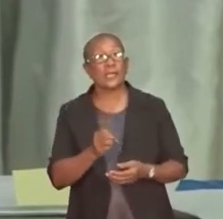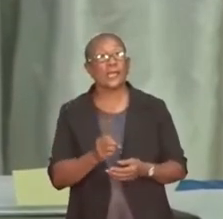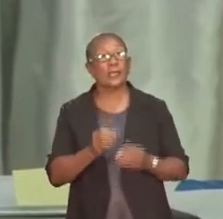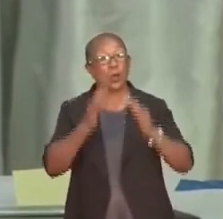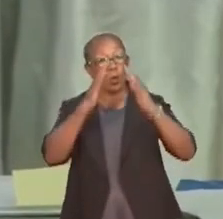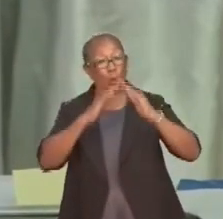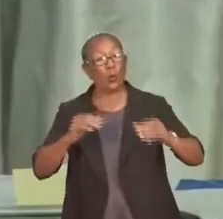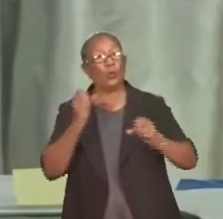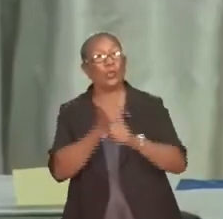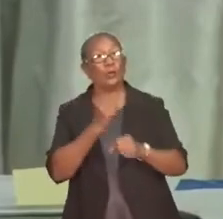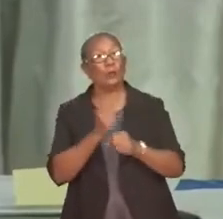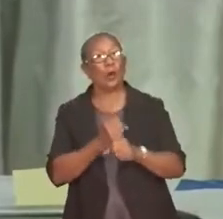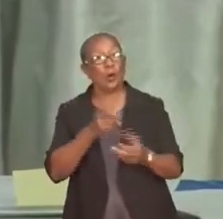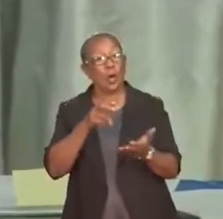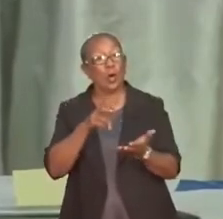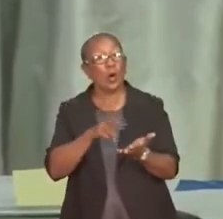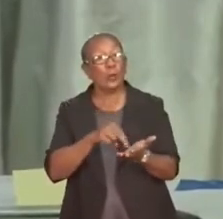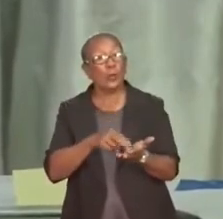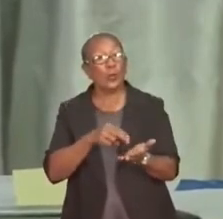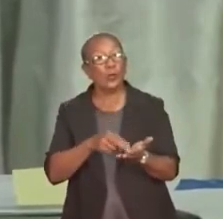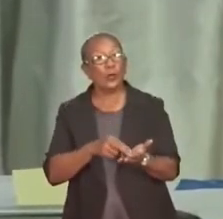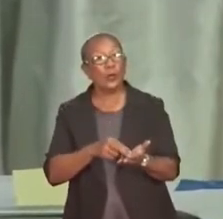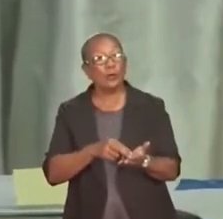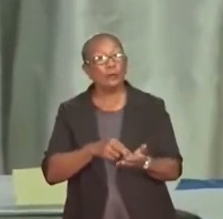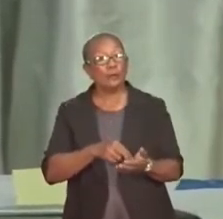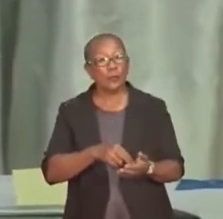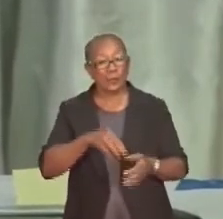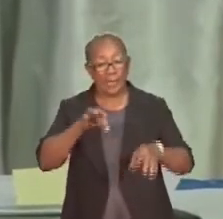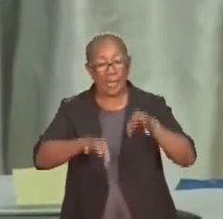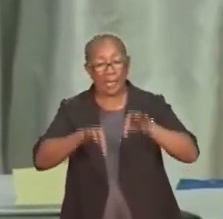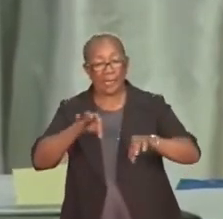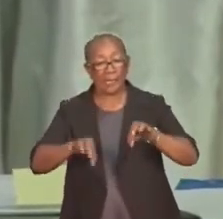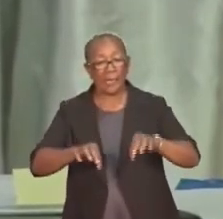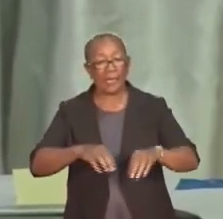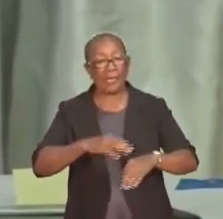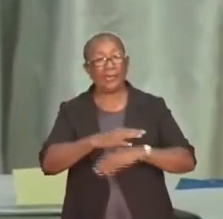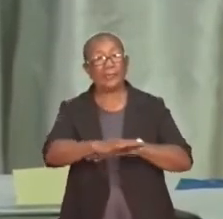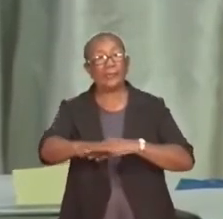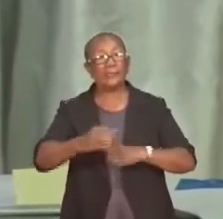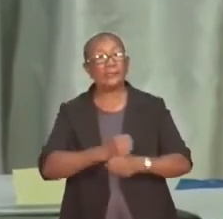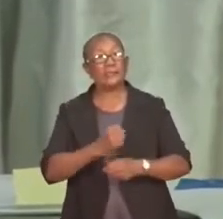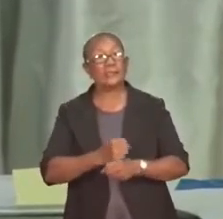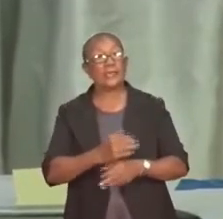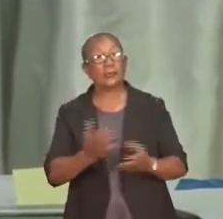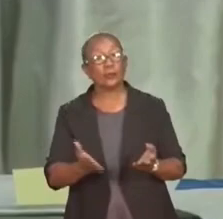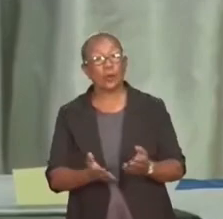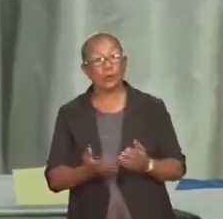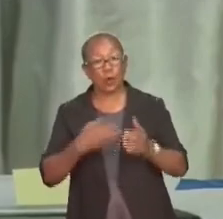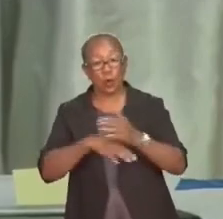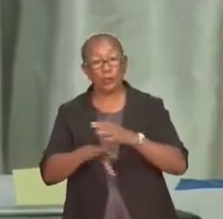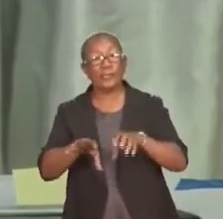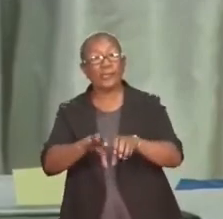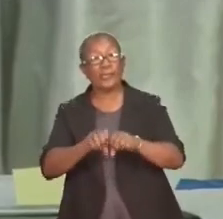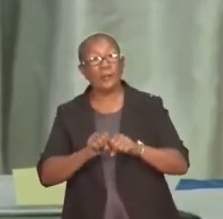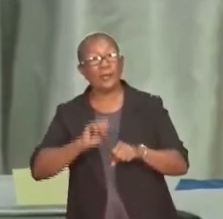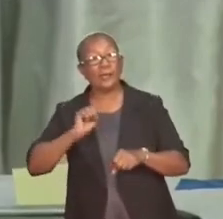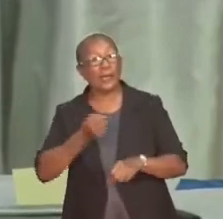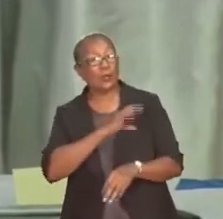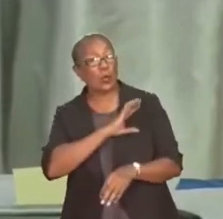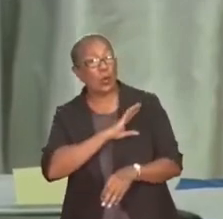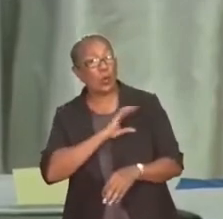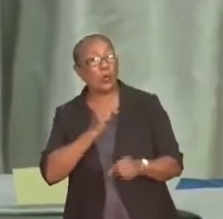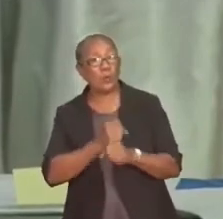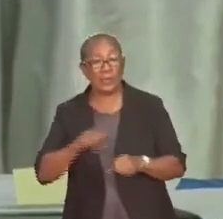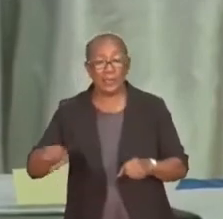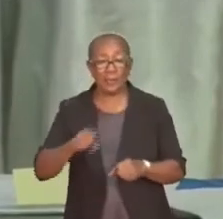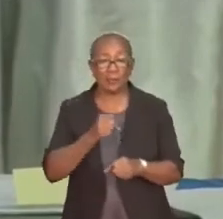niet gebruikt kan worden voor de agrarische sector. Of dat niet gebruikt kan worden voor kleine en middelgrote ondernemingen. Dat zij ook kunnen putten